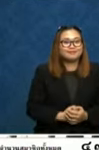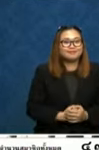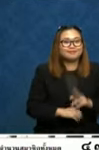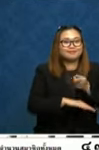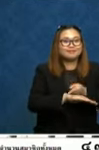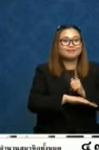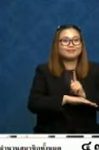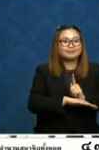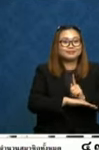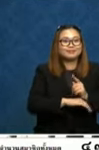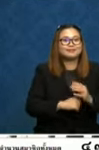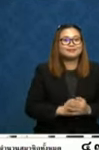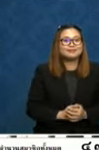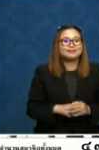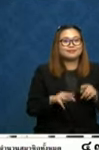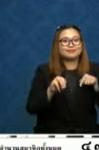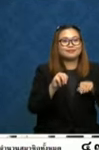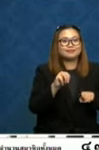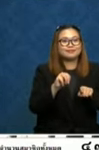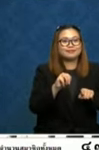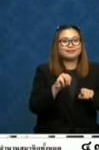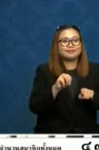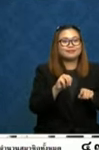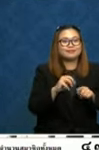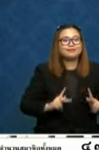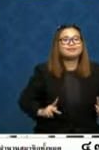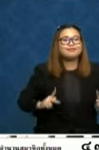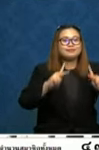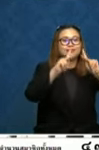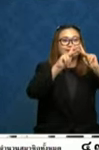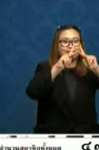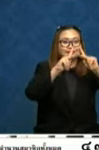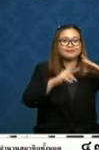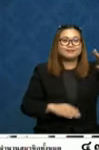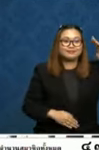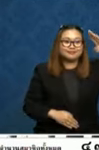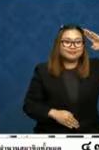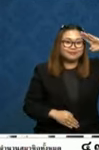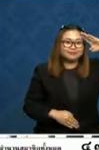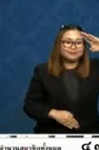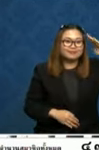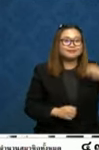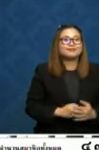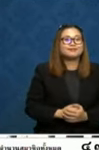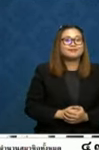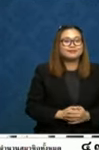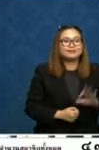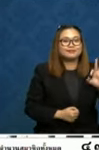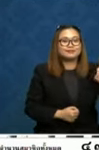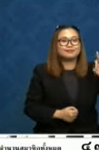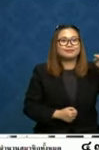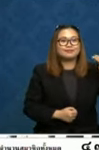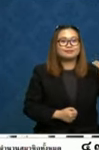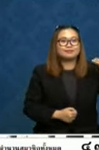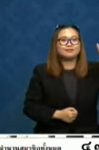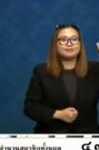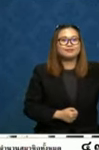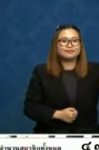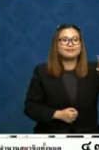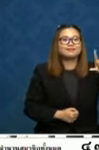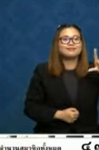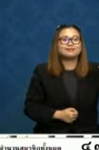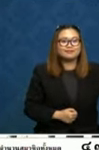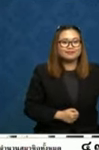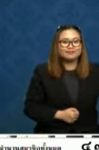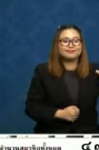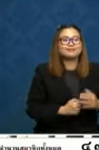สําหรับมาตรากระทรวงกลาโหมนะครับก็ทําคําของงบประมาณมา 92,000 ล้านนะครับในส่วน